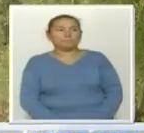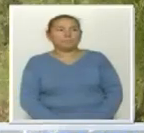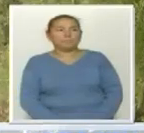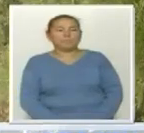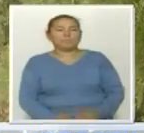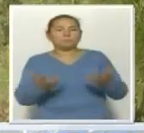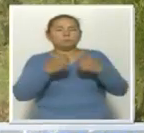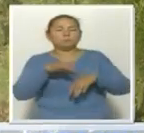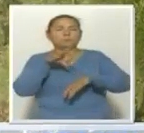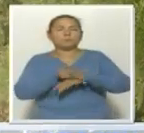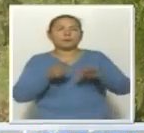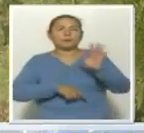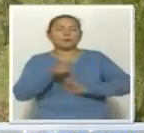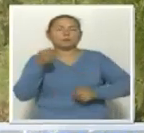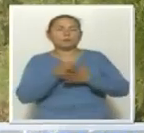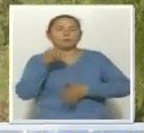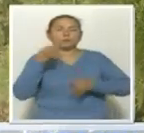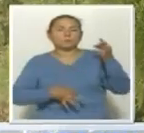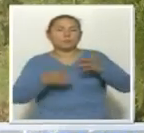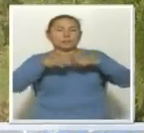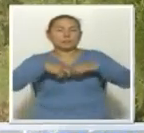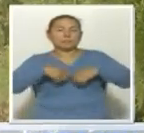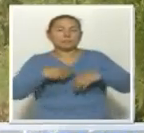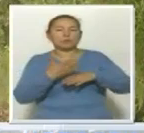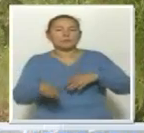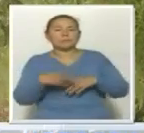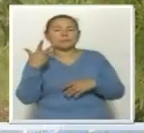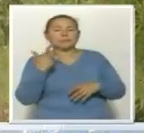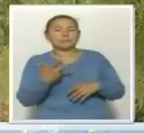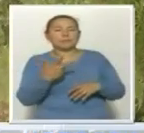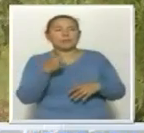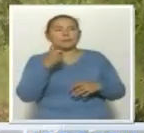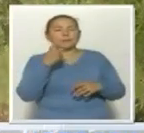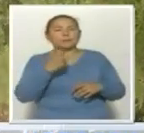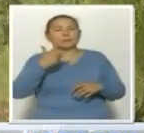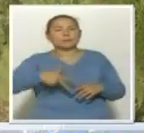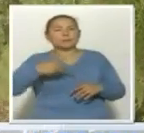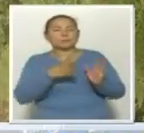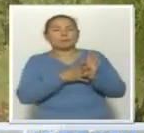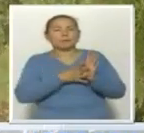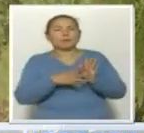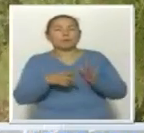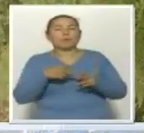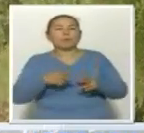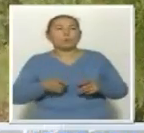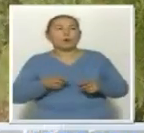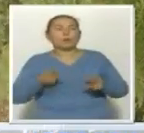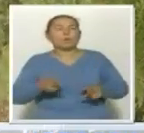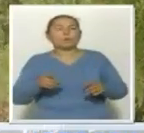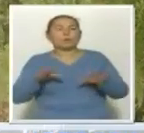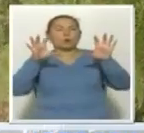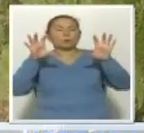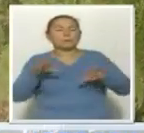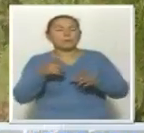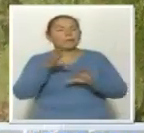По данному факту начато досудебное расследование по части 3 статьи 339 Уголовного кодекса Республики Казахстан.